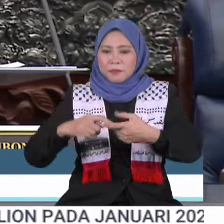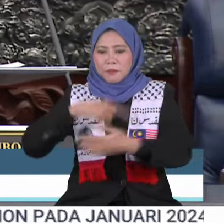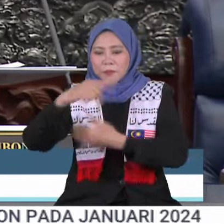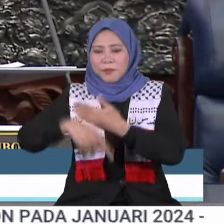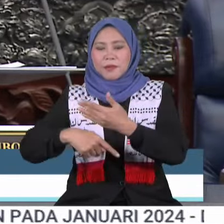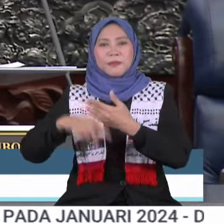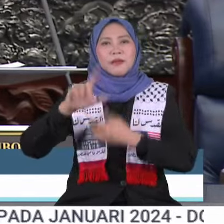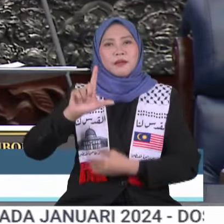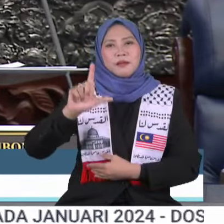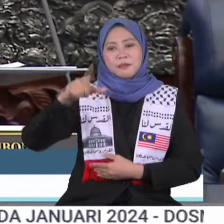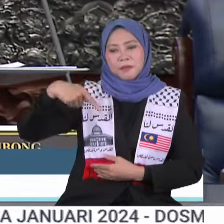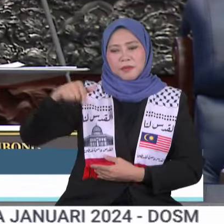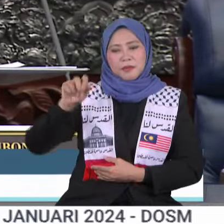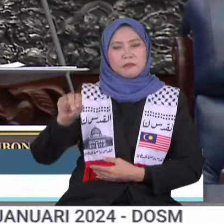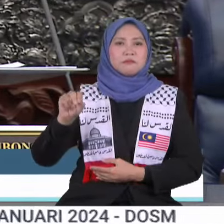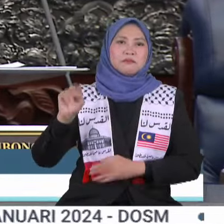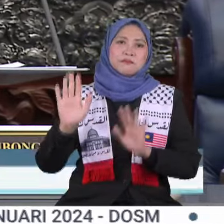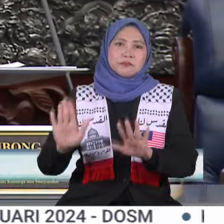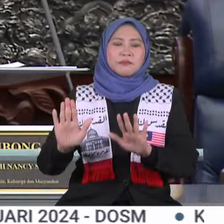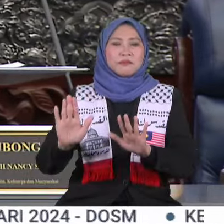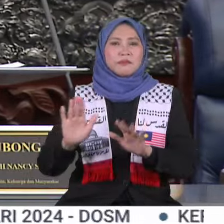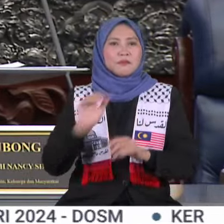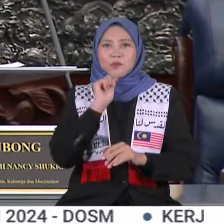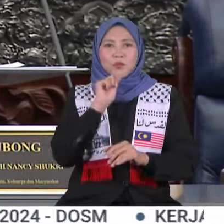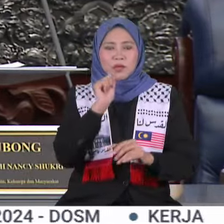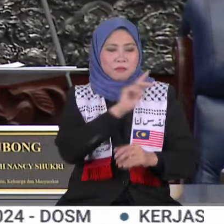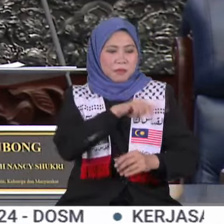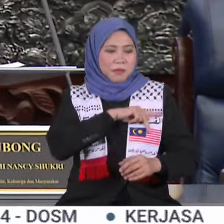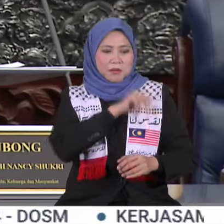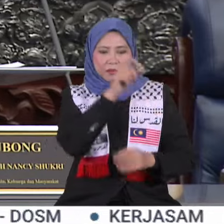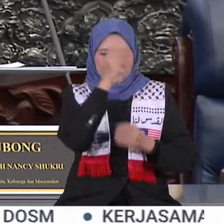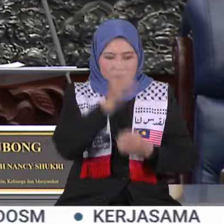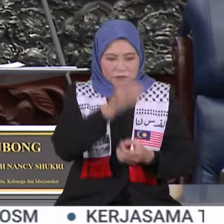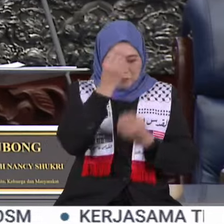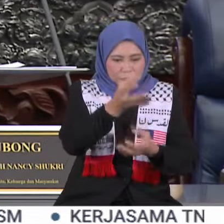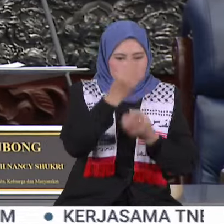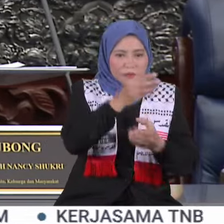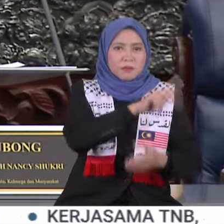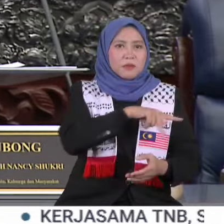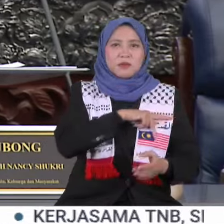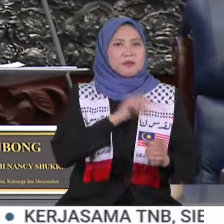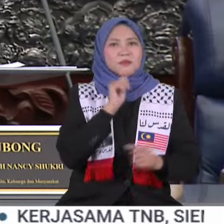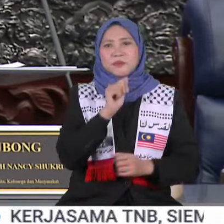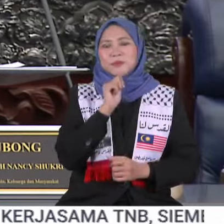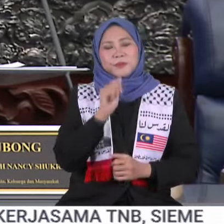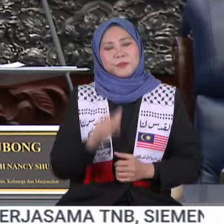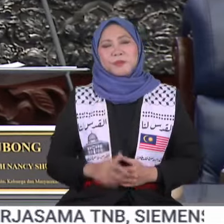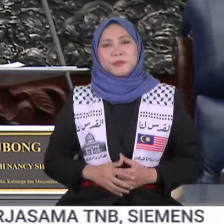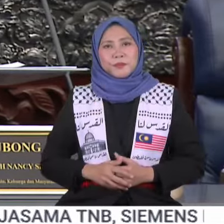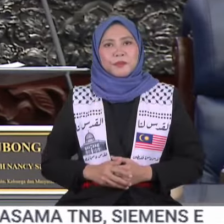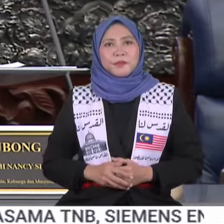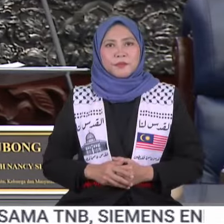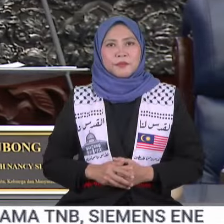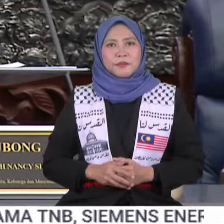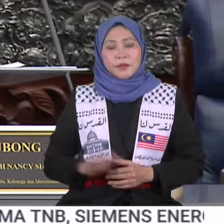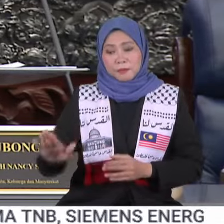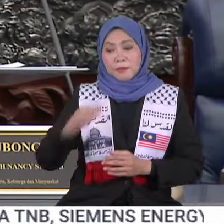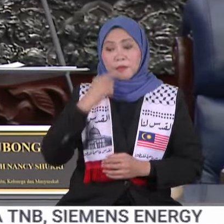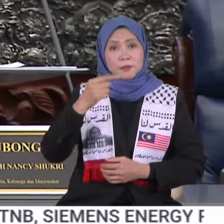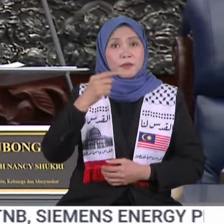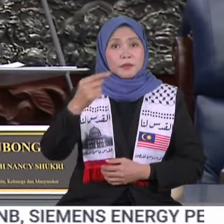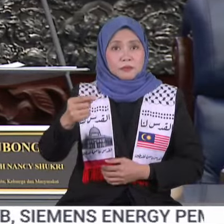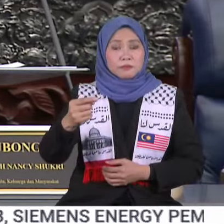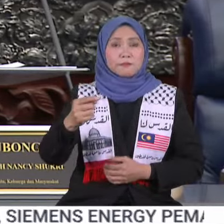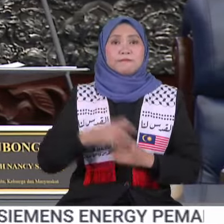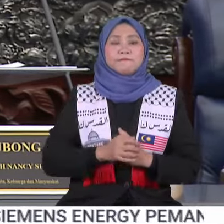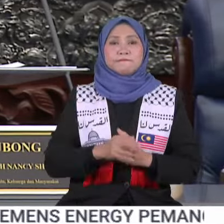anjuran lppkn seperti gambar video poster dan slide taklimat Beliau berkata